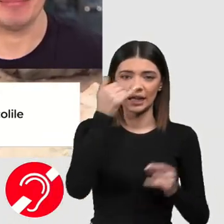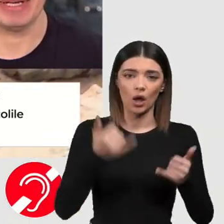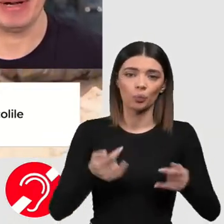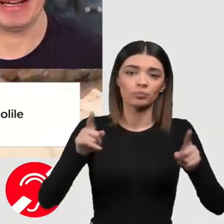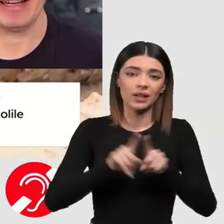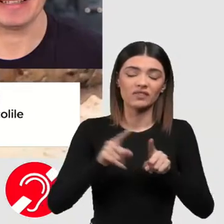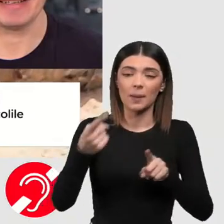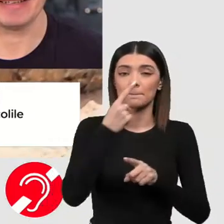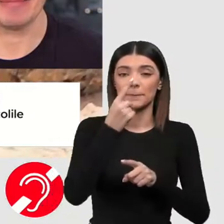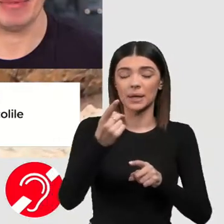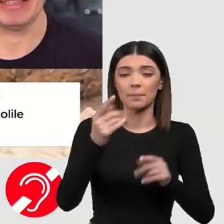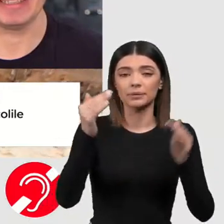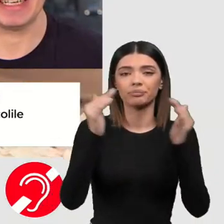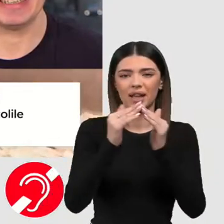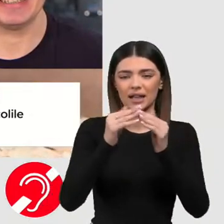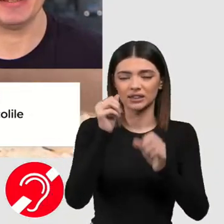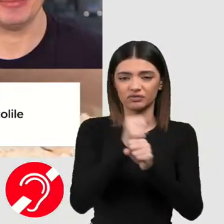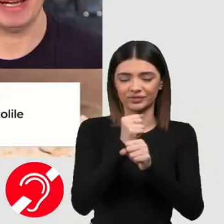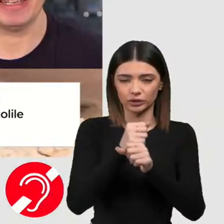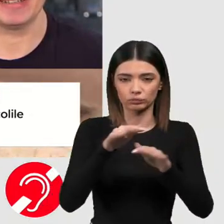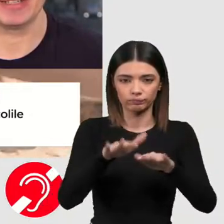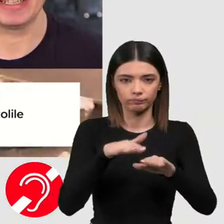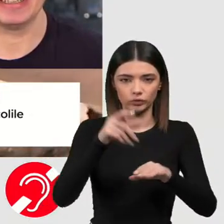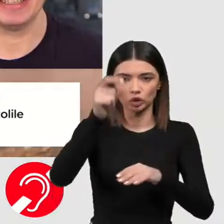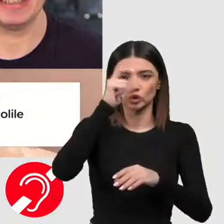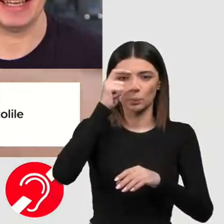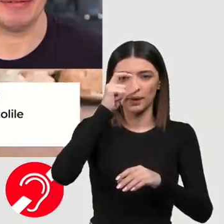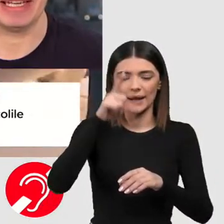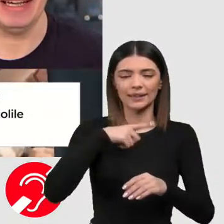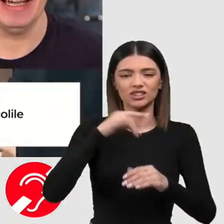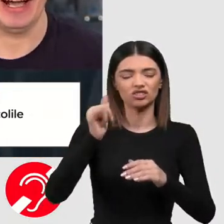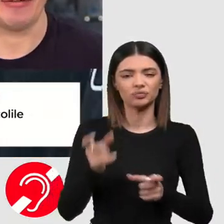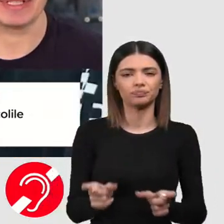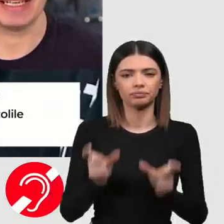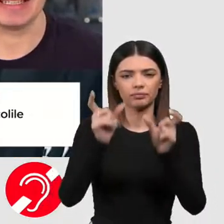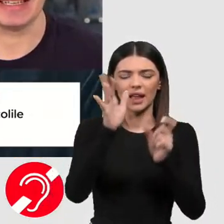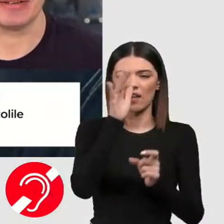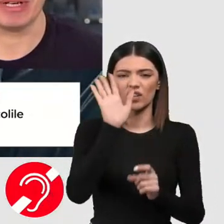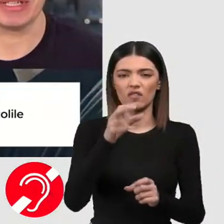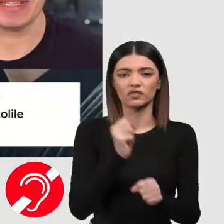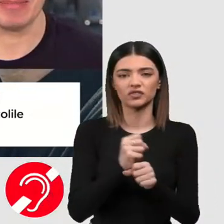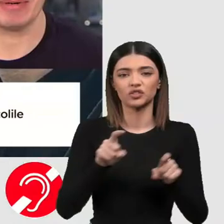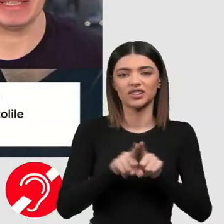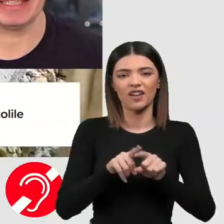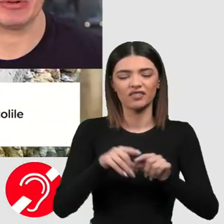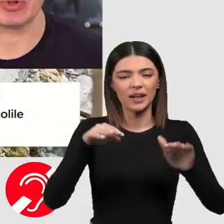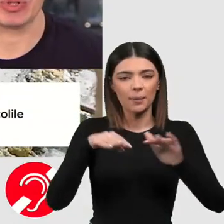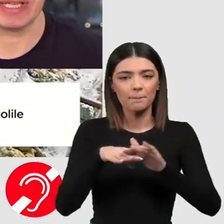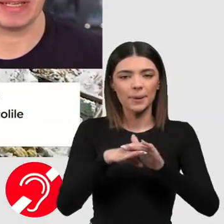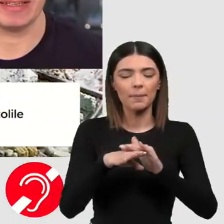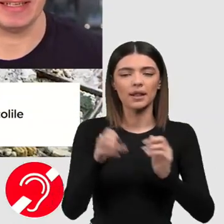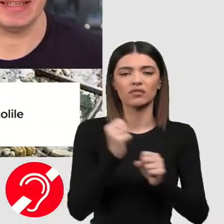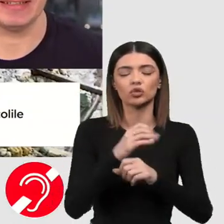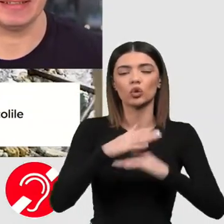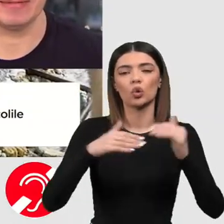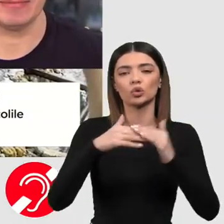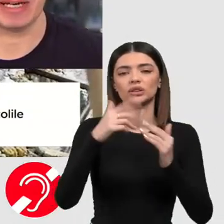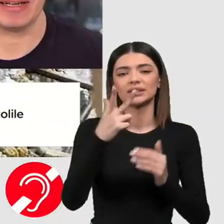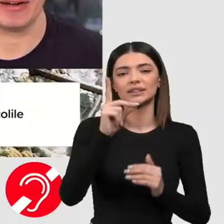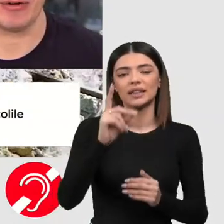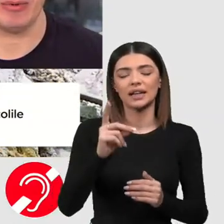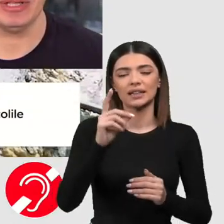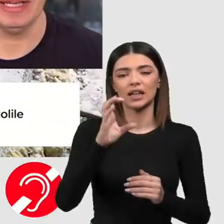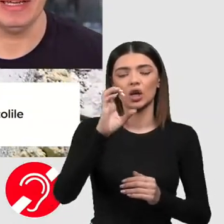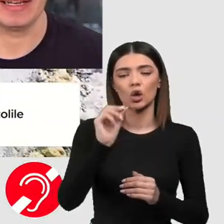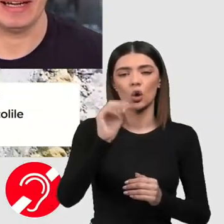asemenea, prima casă imprimată 3D din Dubai și clădiri din Africa au fost realizate cu aceste imprimante de construcție 3D